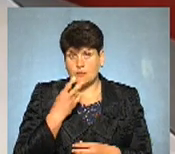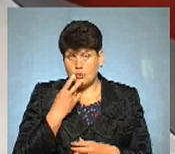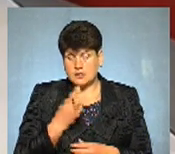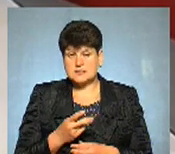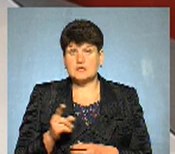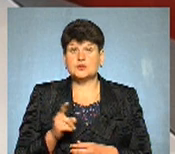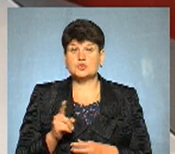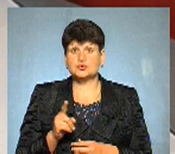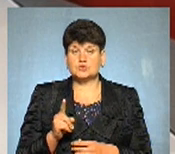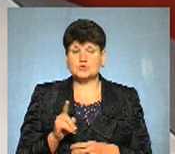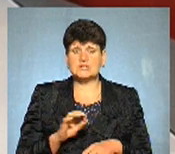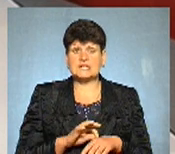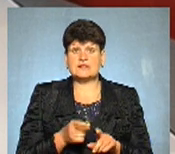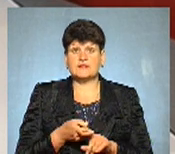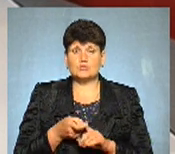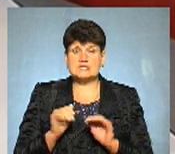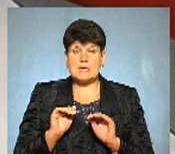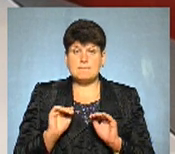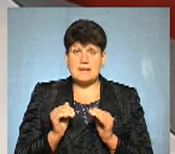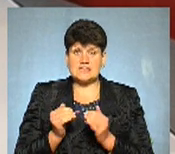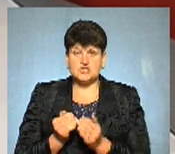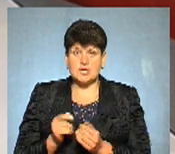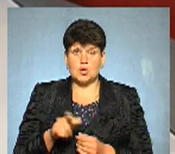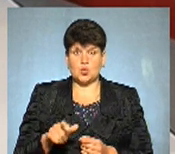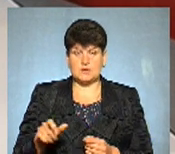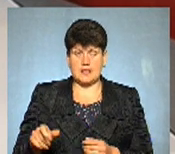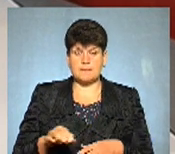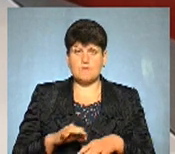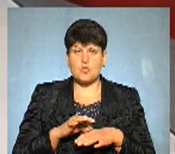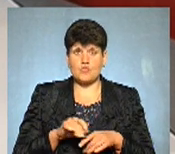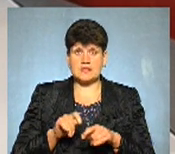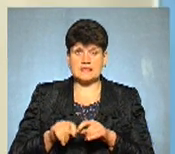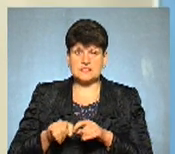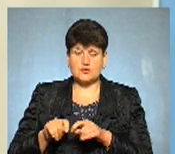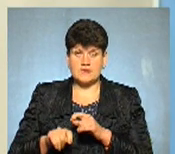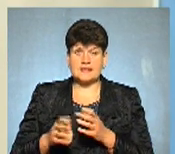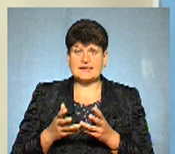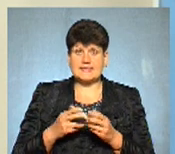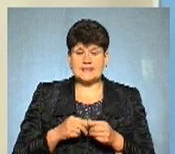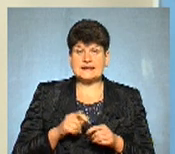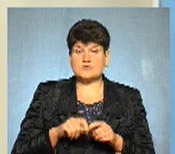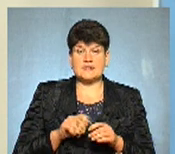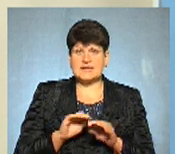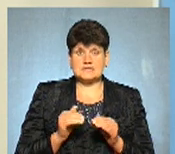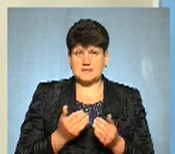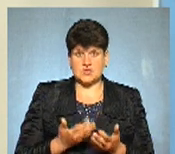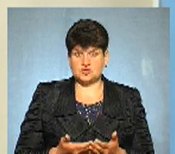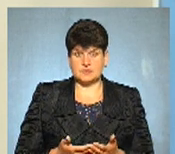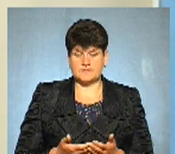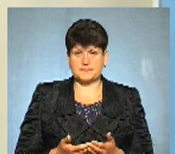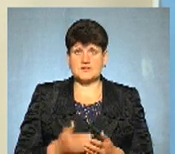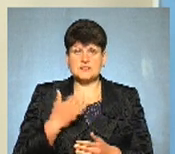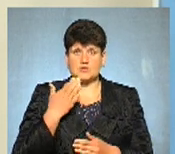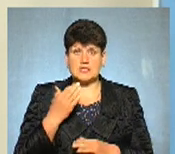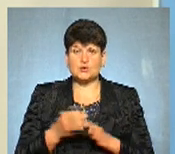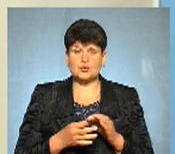що інфікується чим раз тим менше людей. Проводяться тестування, так кількість тестування зменшилась. Єдине, що за